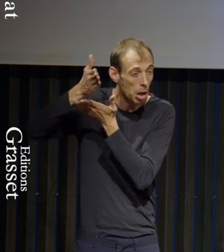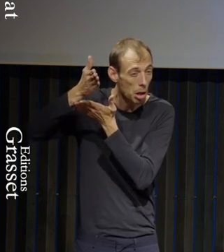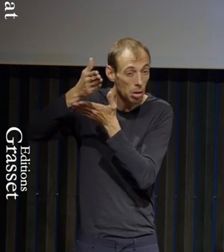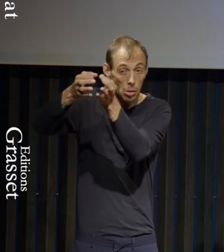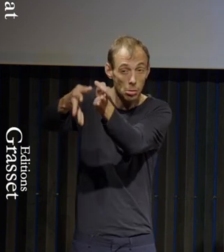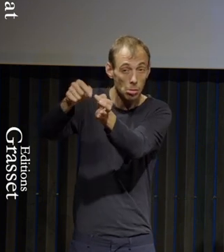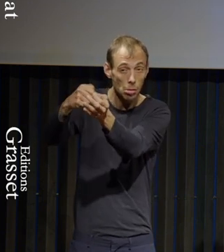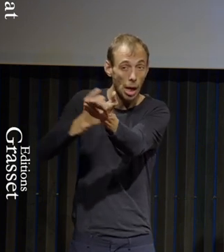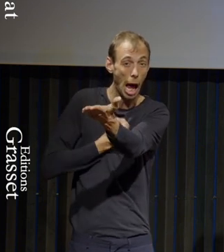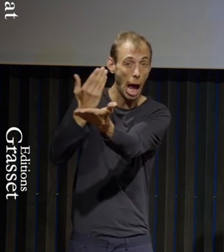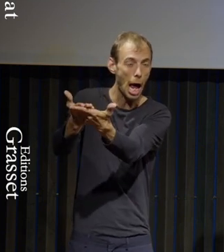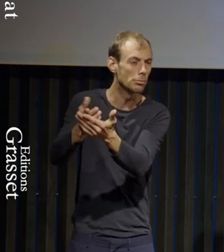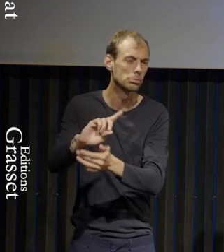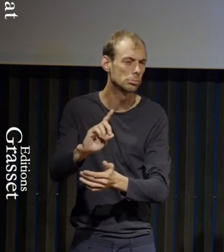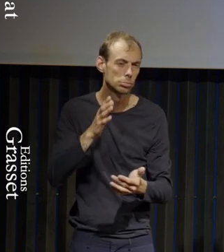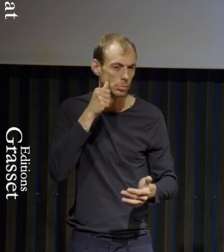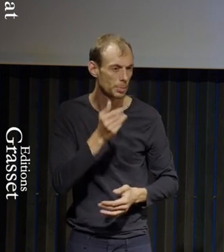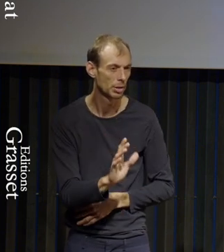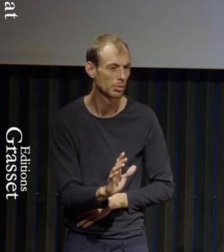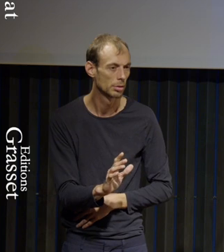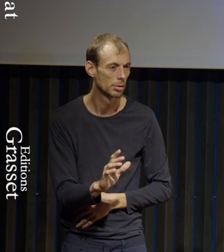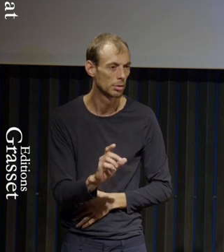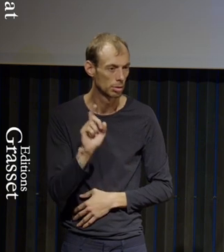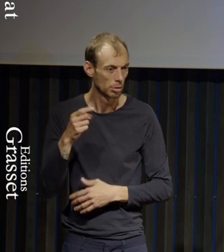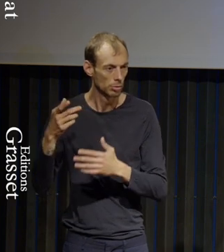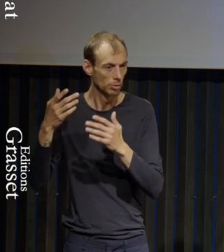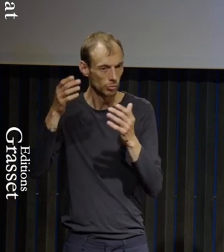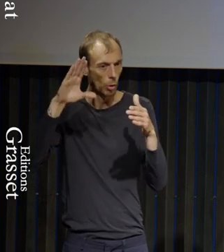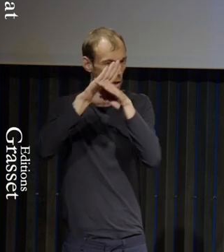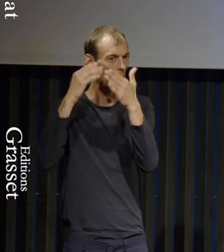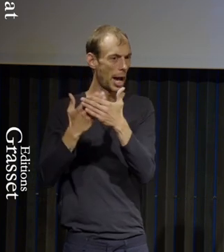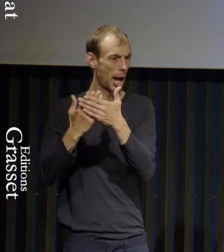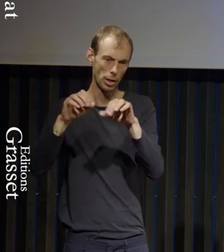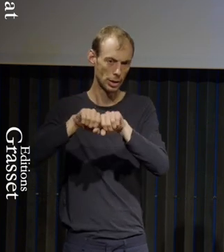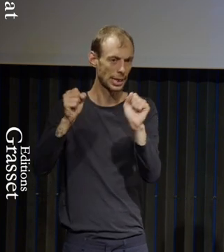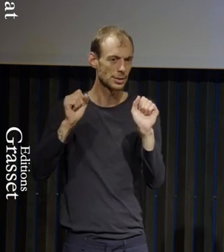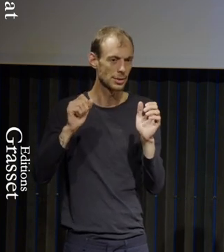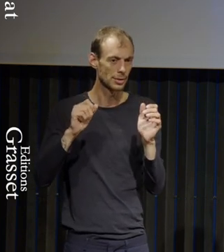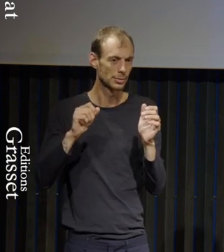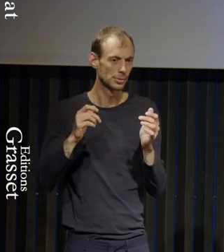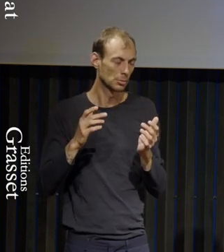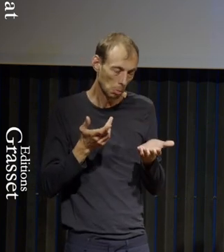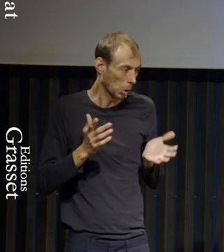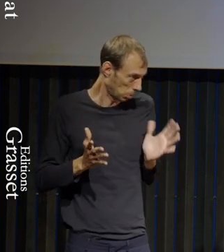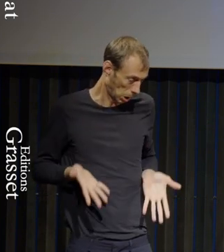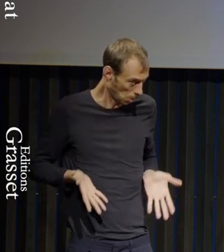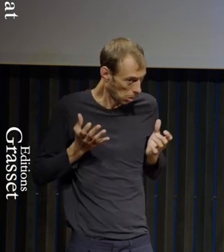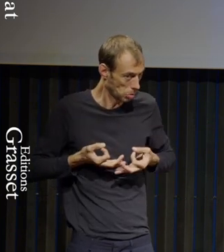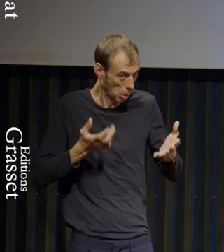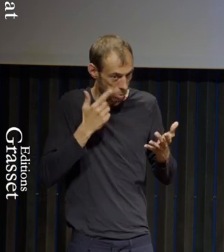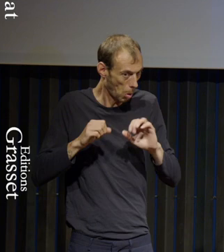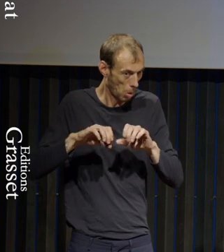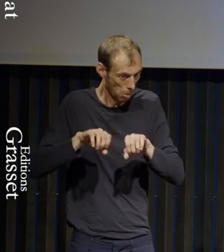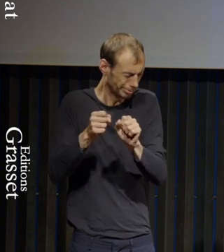terrible qu'il faut déconstruire. Alors, on ira, je pense, dans le détail de cette déconstruction, mais il faut commencer